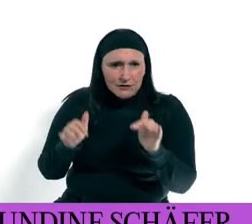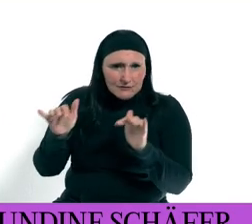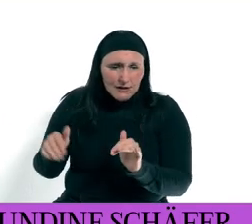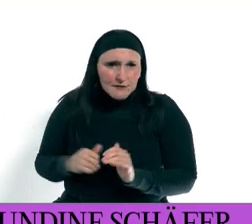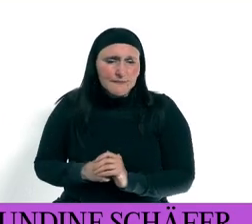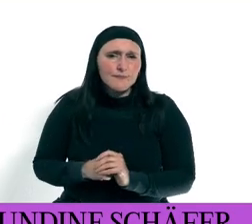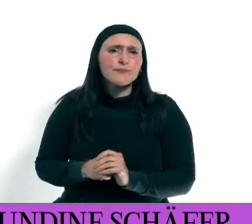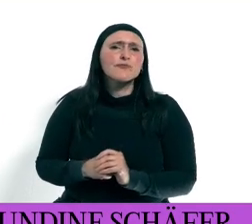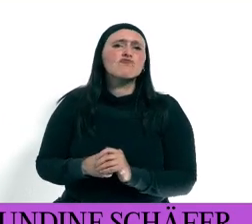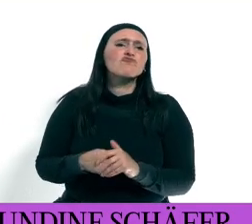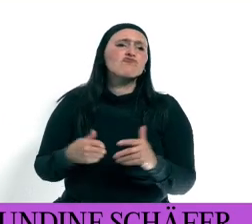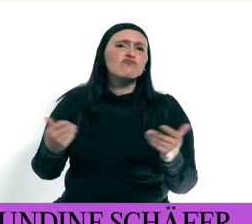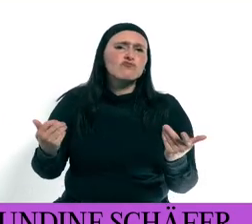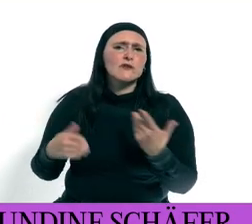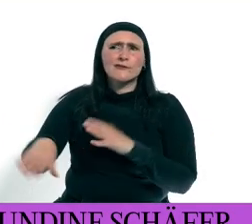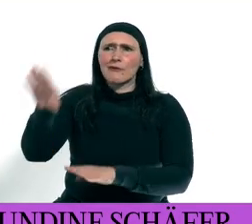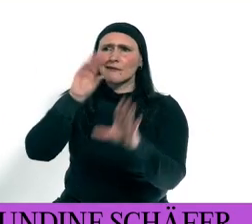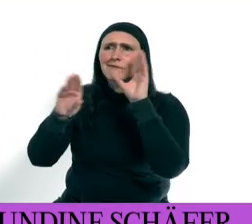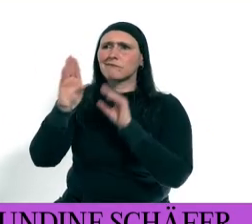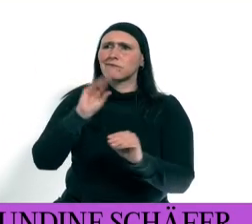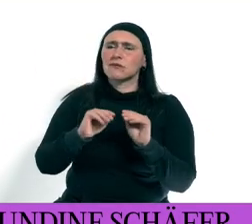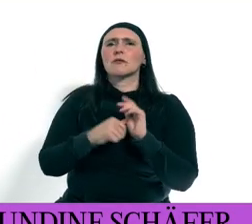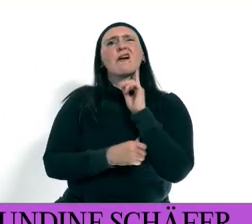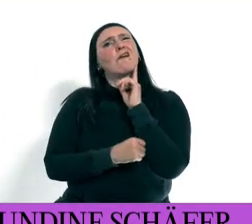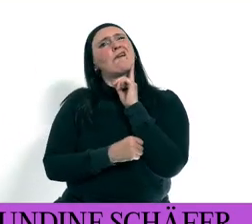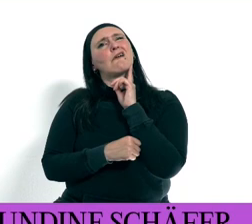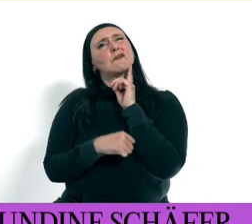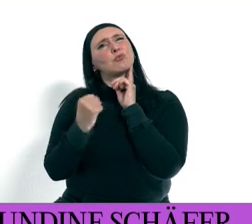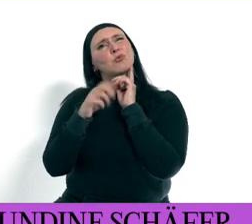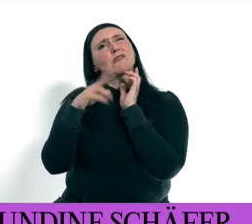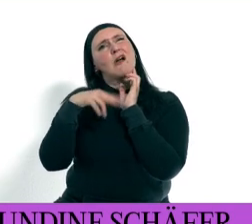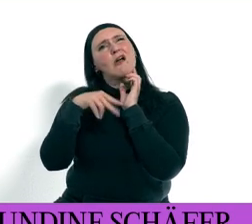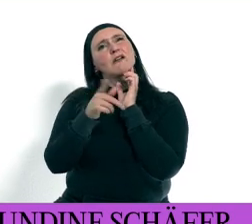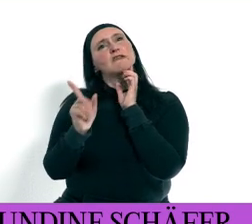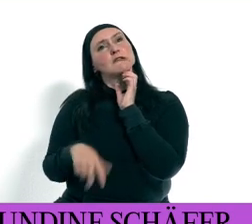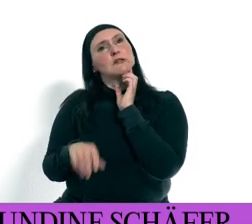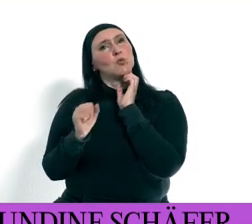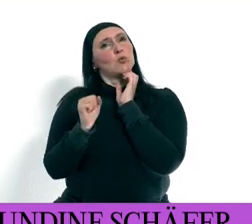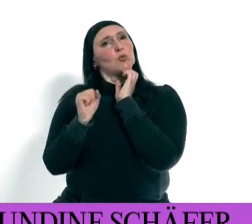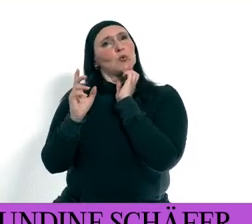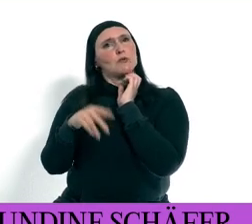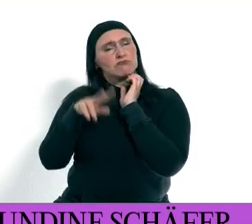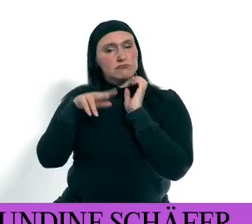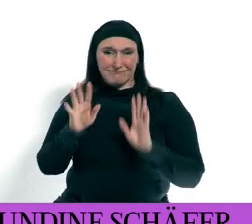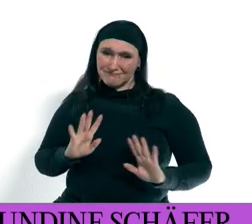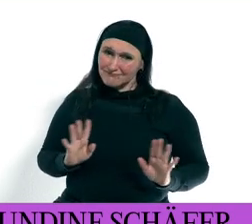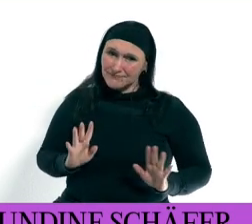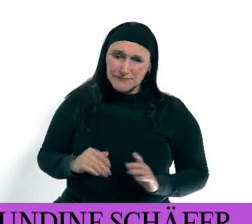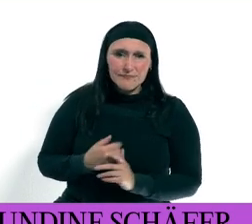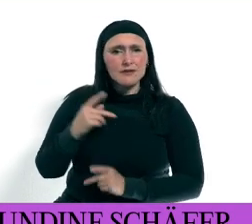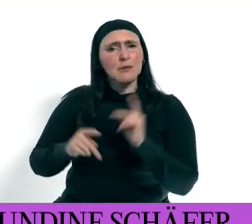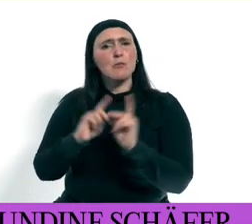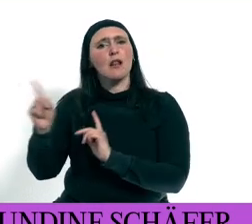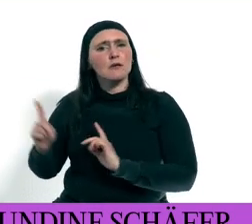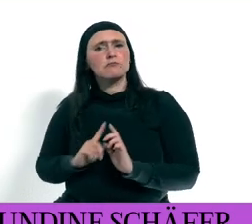sind, sind nicht interessiert an konsumierbarer Kunstproduktion, daran etwas zu schaffen,